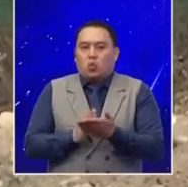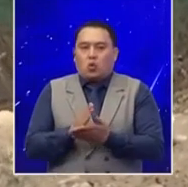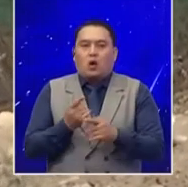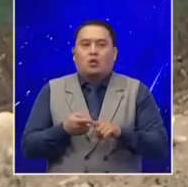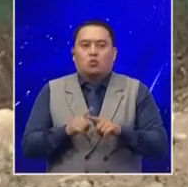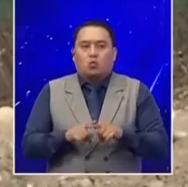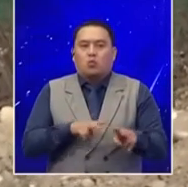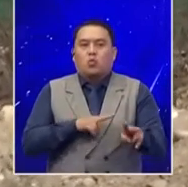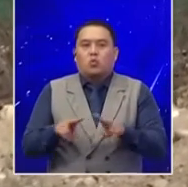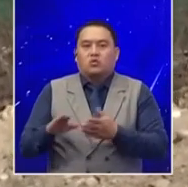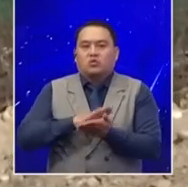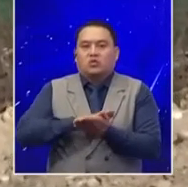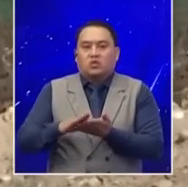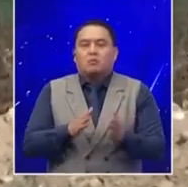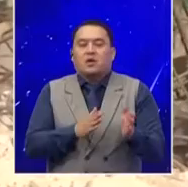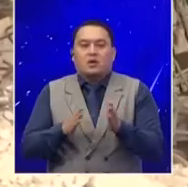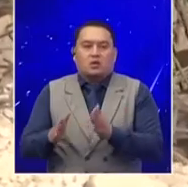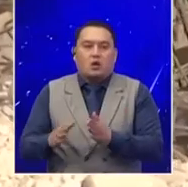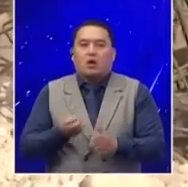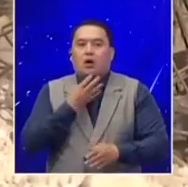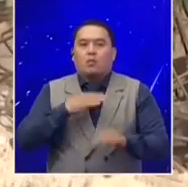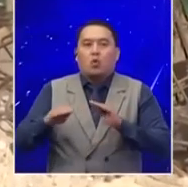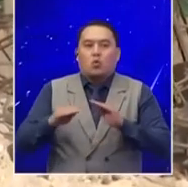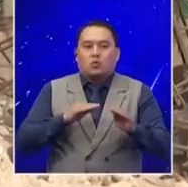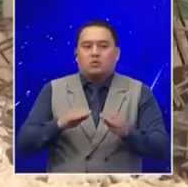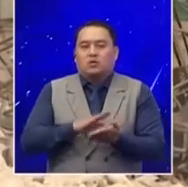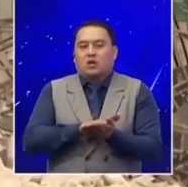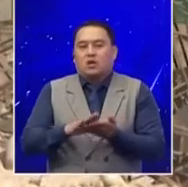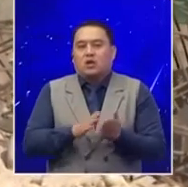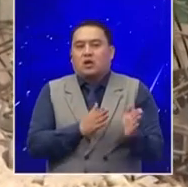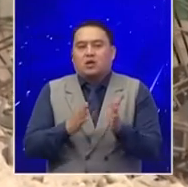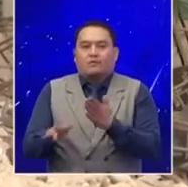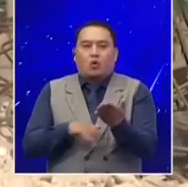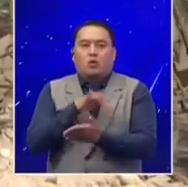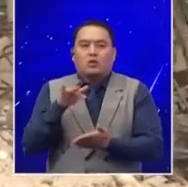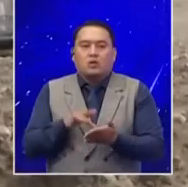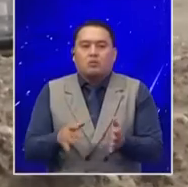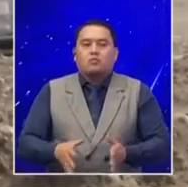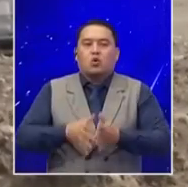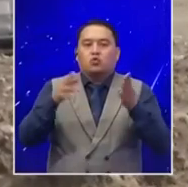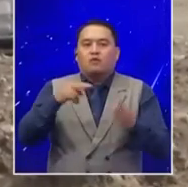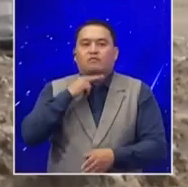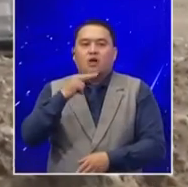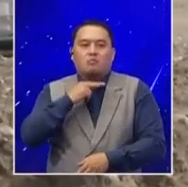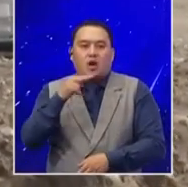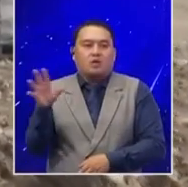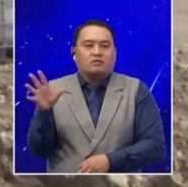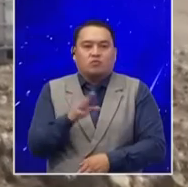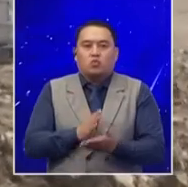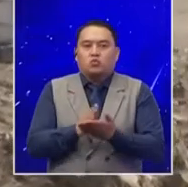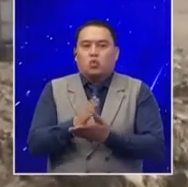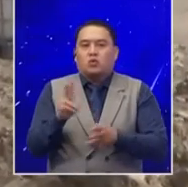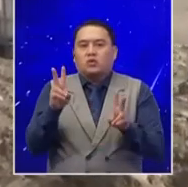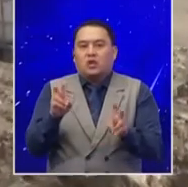которая будет следить за чистотой, порядком, обустройством и эстетической красотой городка. Большого внимания, ко всему прочему, заслуживает